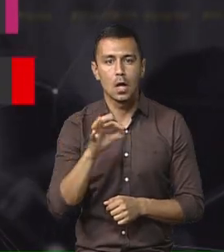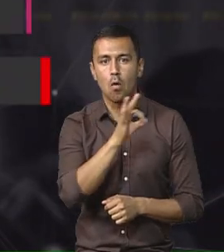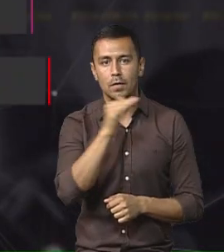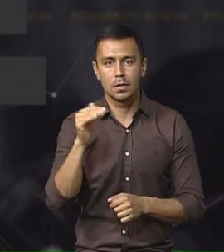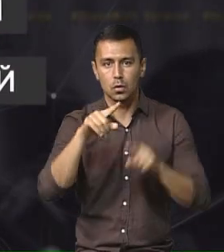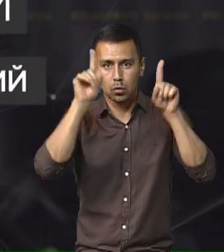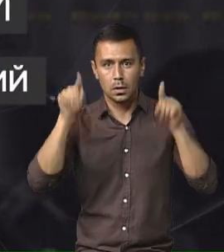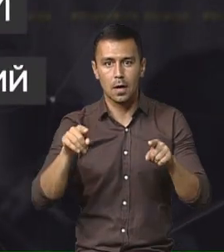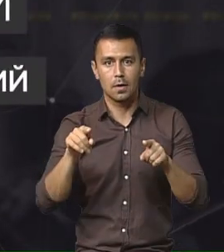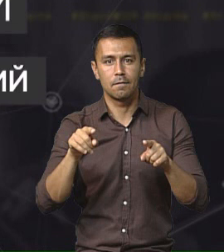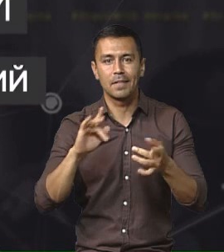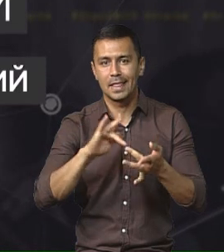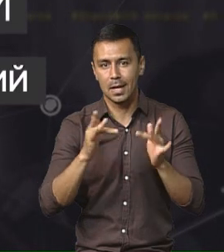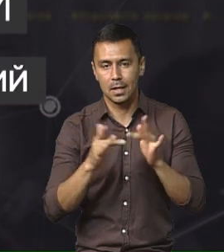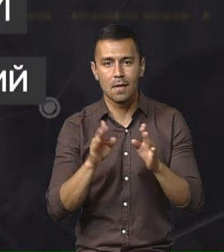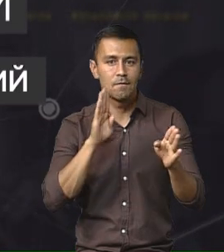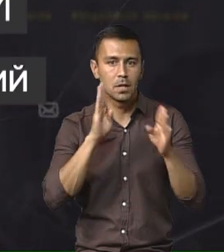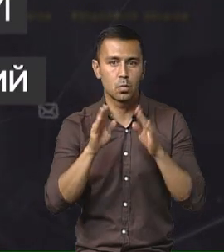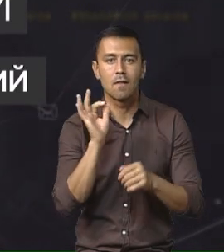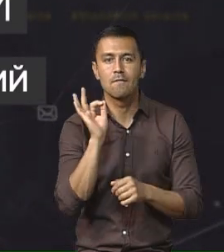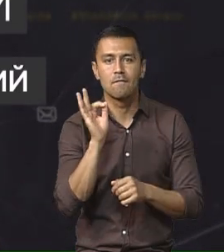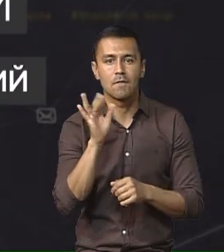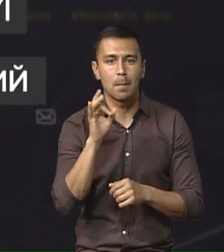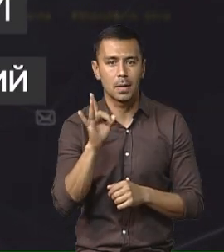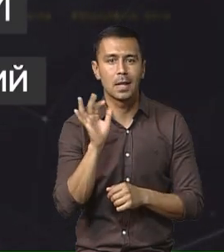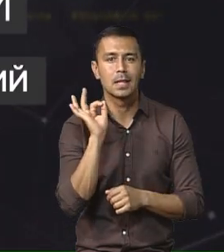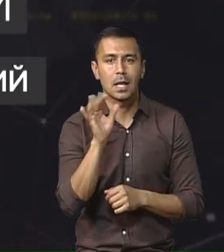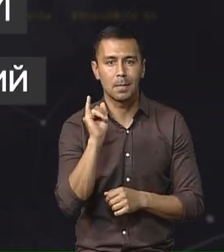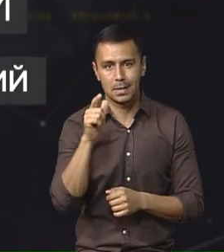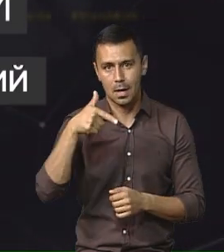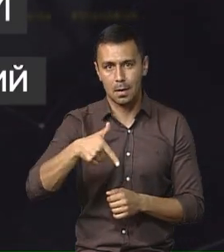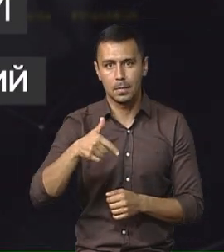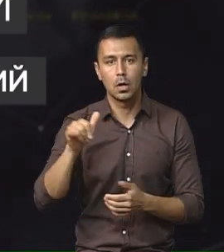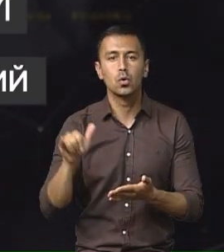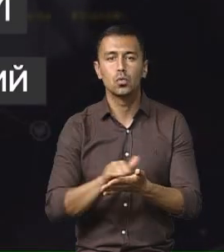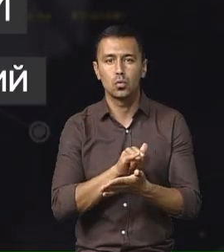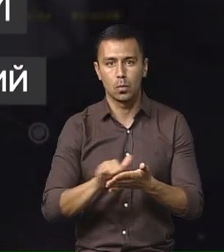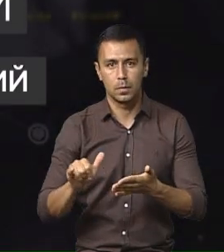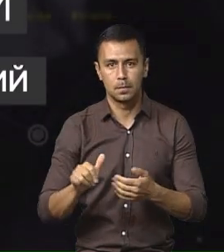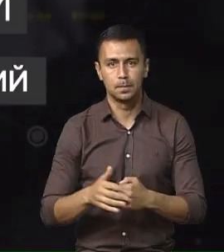офіційних сторінках у соцмережах – Facebook, Viber, Telegram, Instagram та YouTube-каналі.